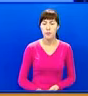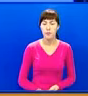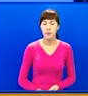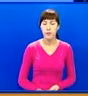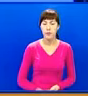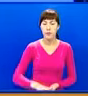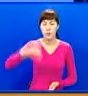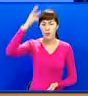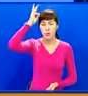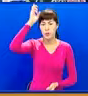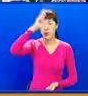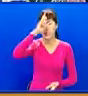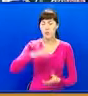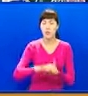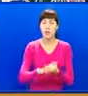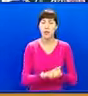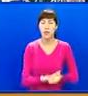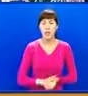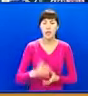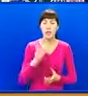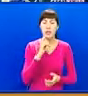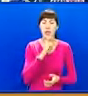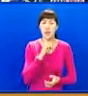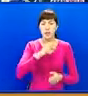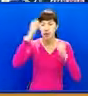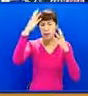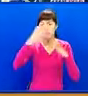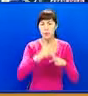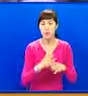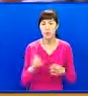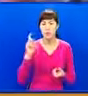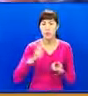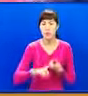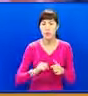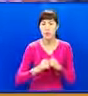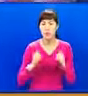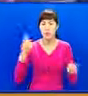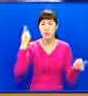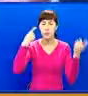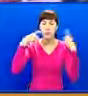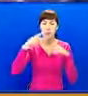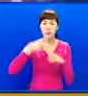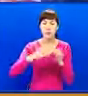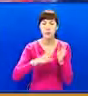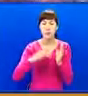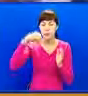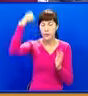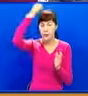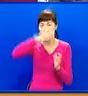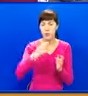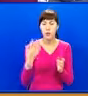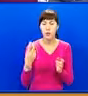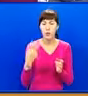Түркітілдес мемлекеттердің ынтымақтастық кенесі, экономикалық және мәдени гуманитарлық саладағы байланысты нығайту идеясымен 2009 жылы 3